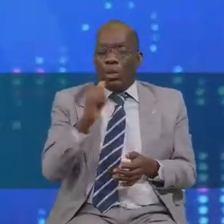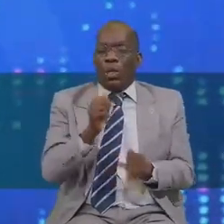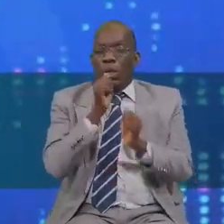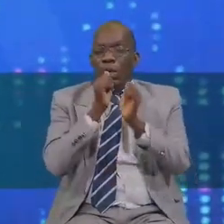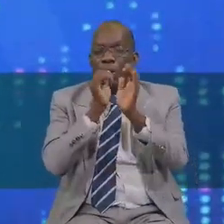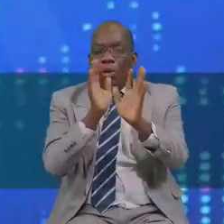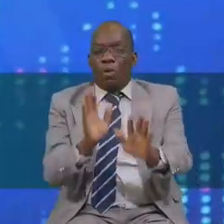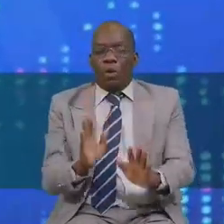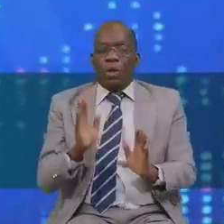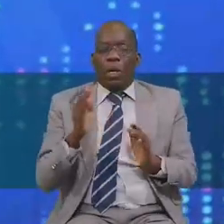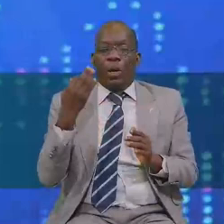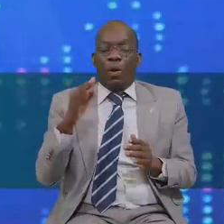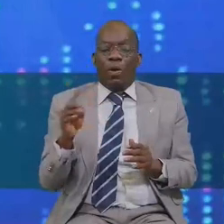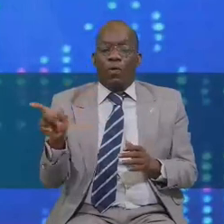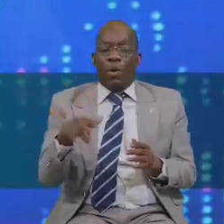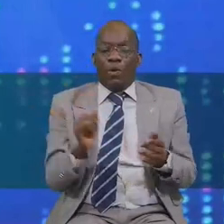le cherchent.